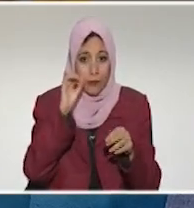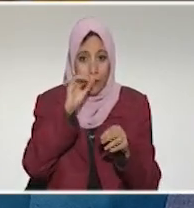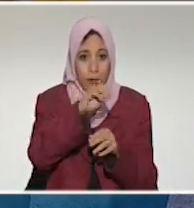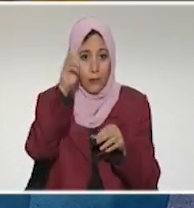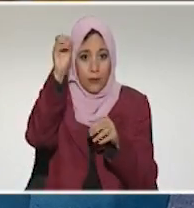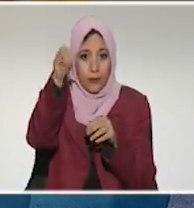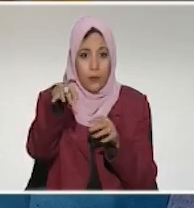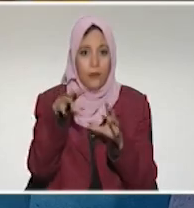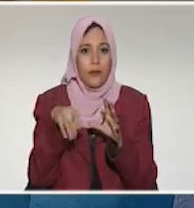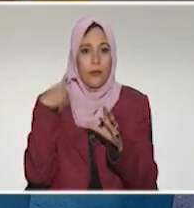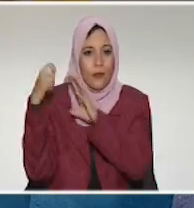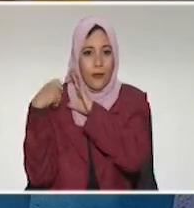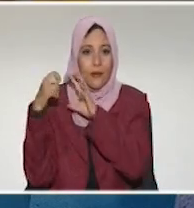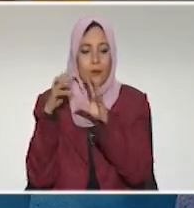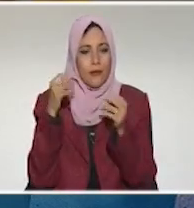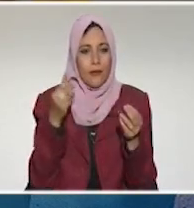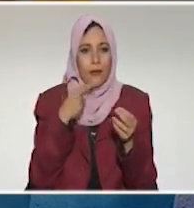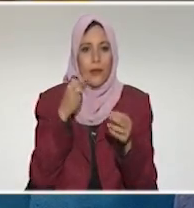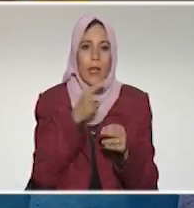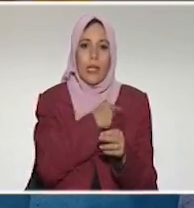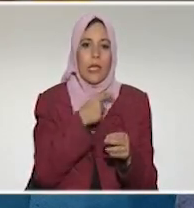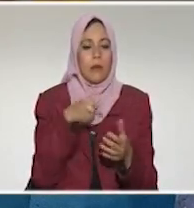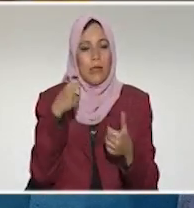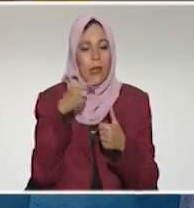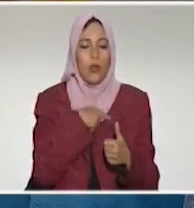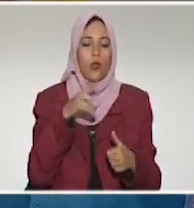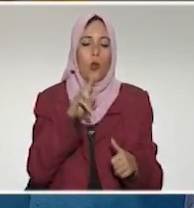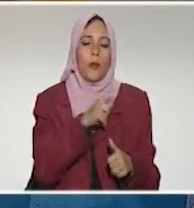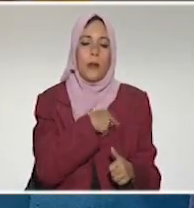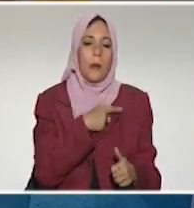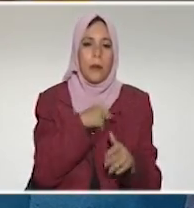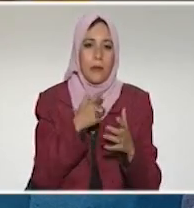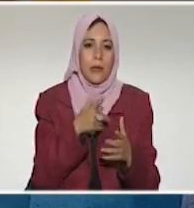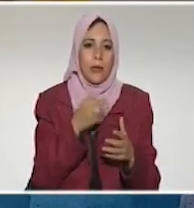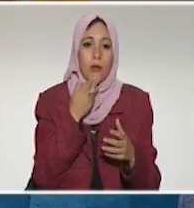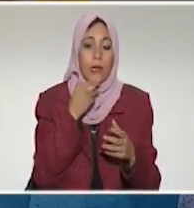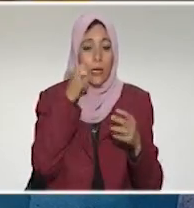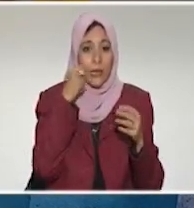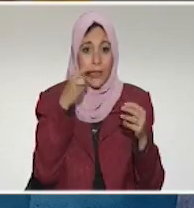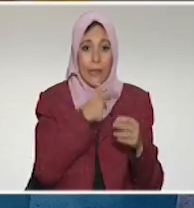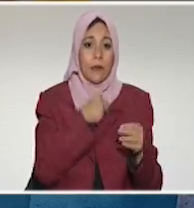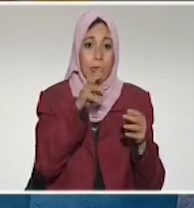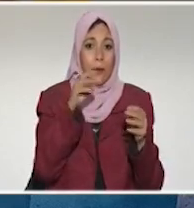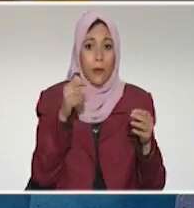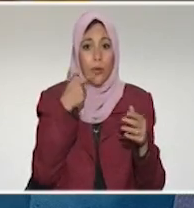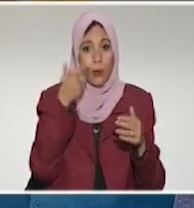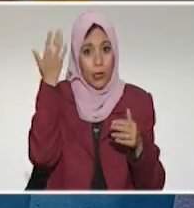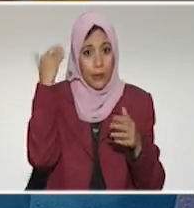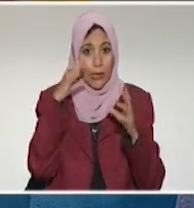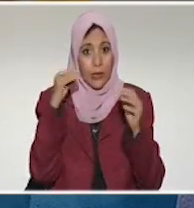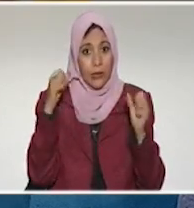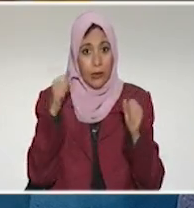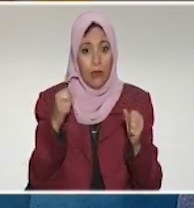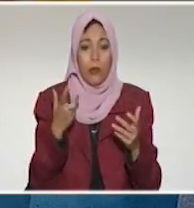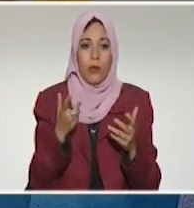تكتب عبد الله محمد يا محمد عبد الله، لان عبد الله محمد عبد الله كتير. فرحت قايل ايه ما